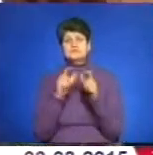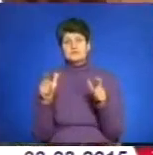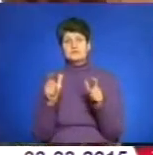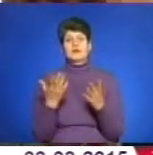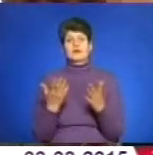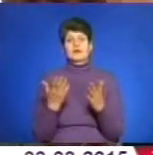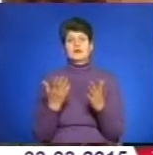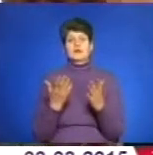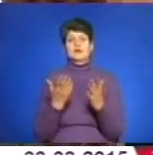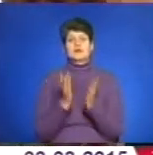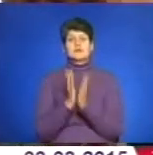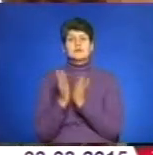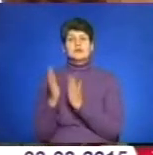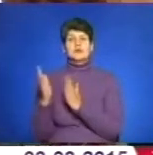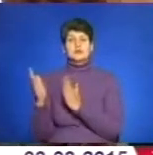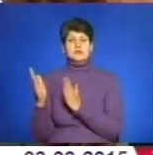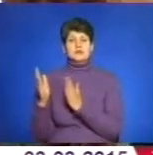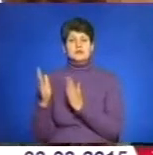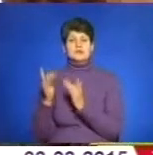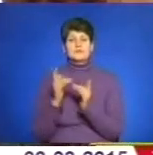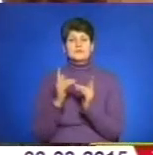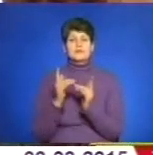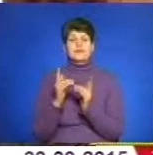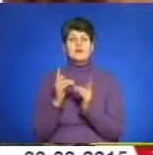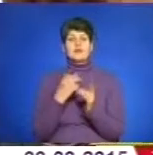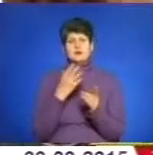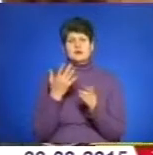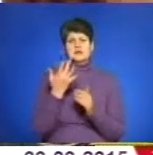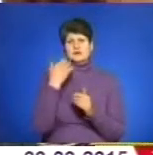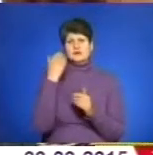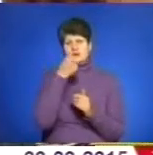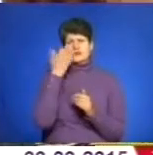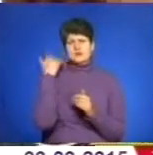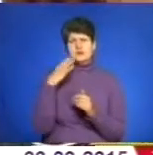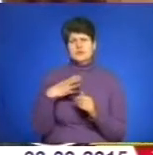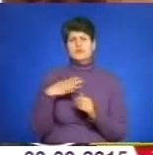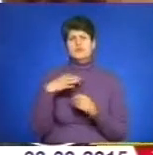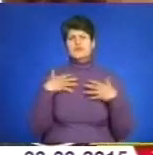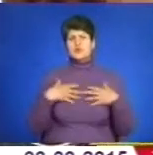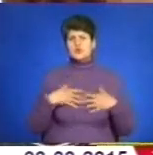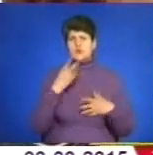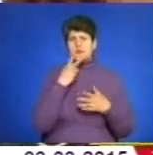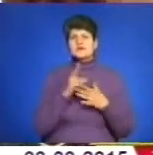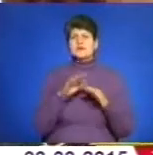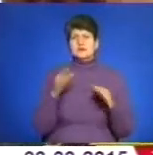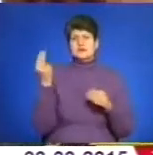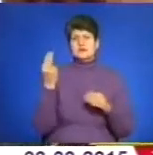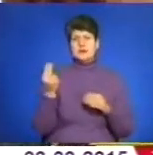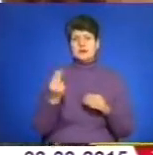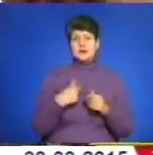років тому, коли я був в Грузії, я бачив малюнки, які малювали грузинські діти. Коли я бачив намальовану